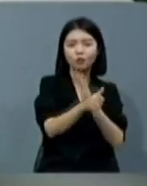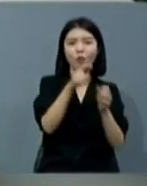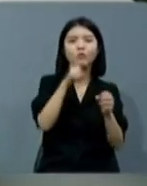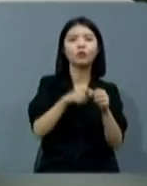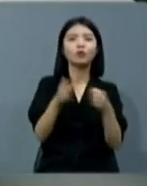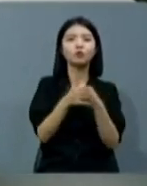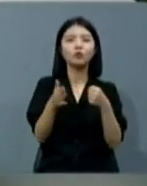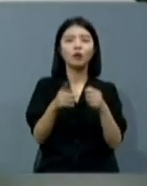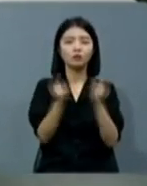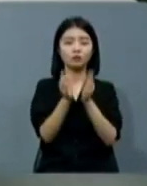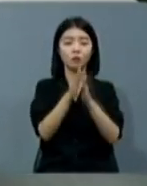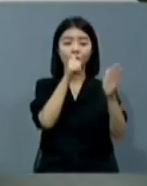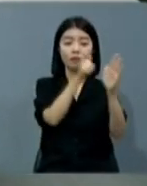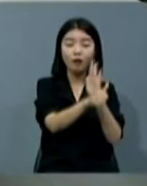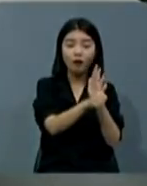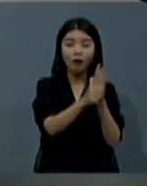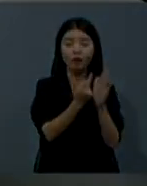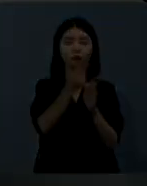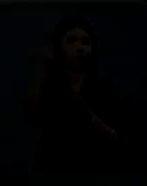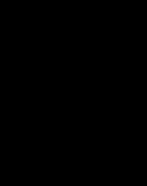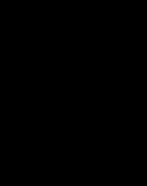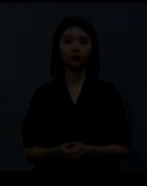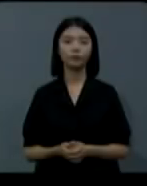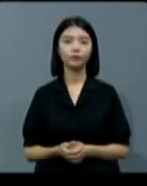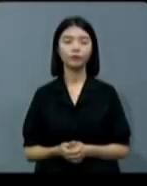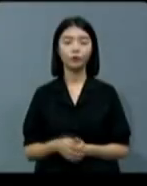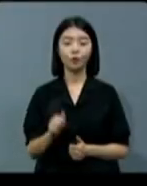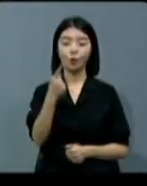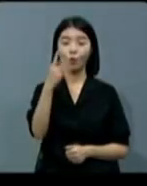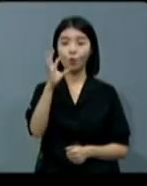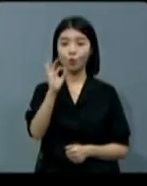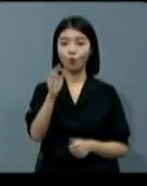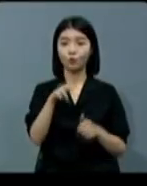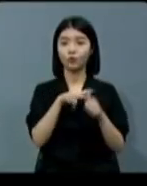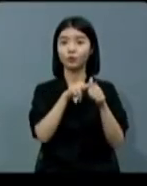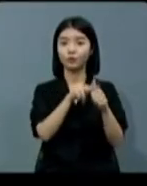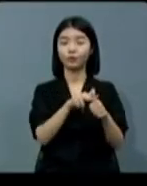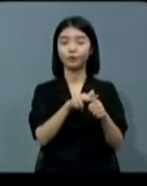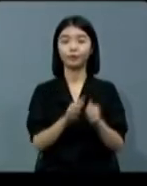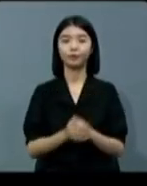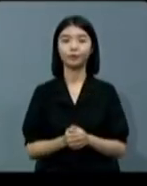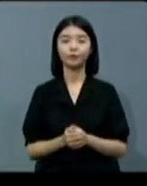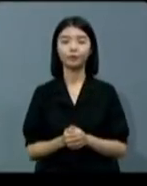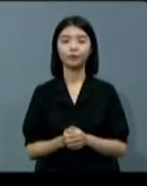갔다가 그냥 가야 되겠다 예? 이런 예. 얘기를 한 거지. 아, 예. 홍준표 예. 후보님 예.